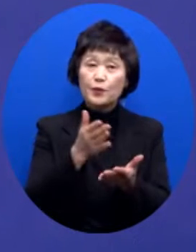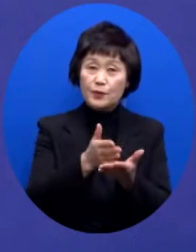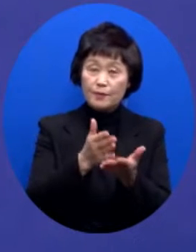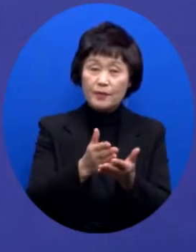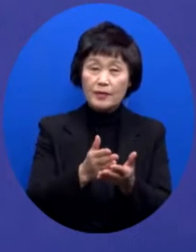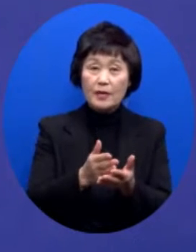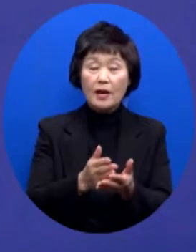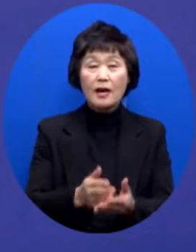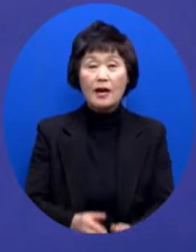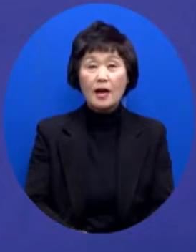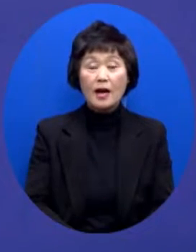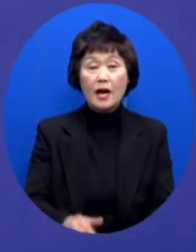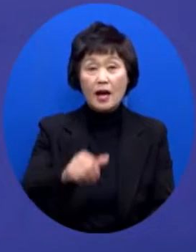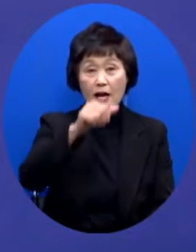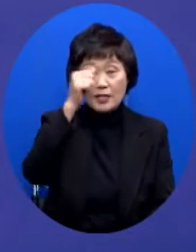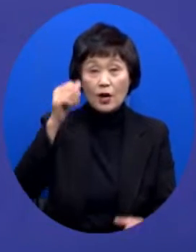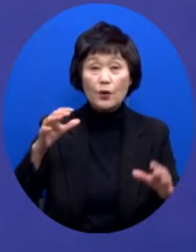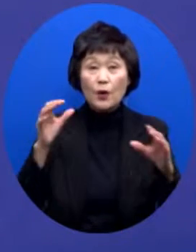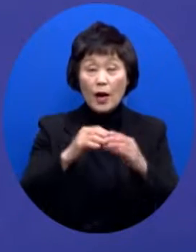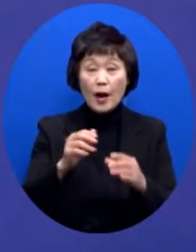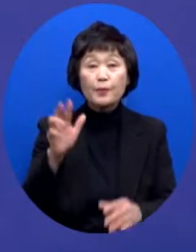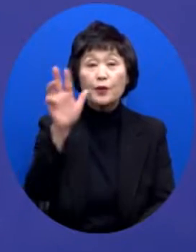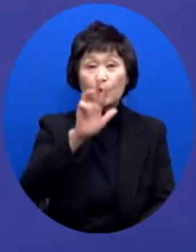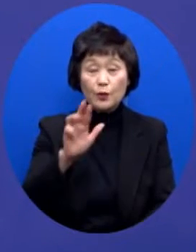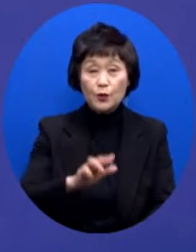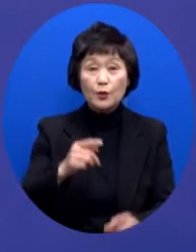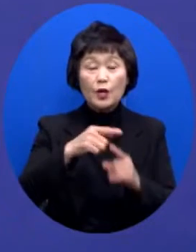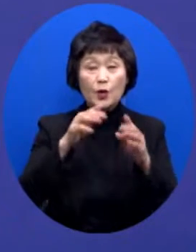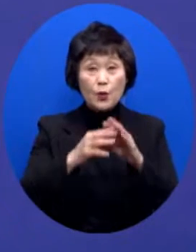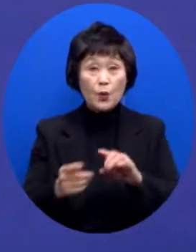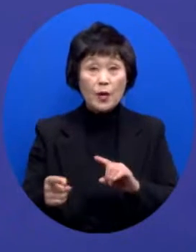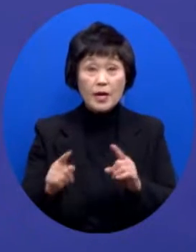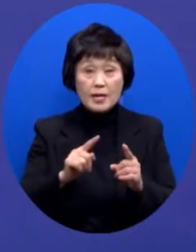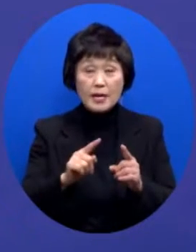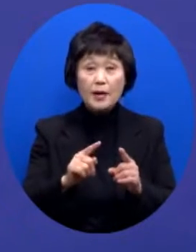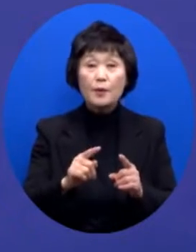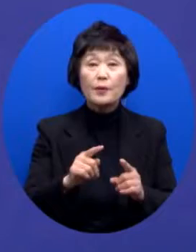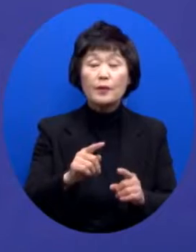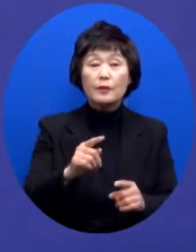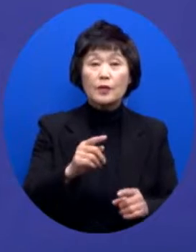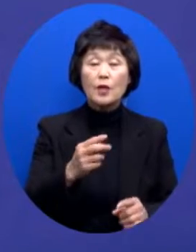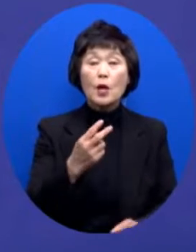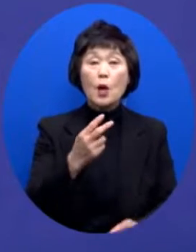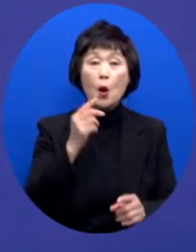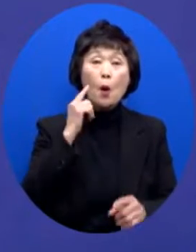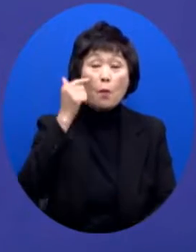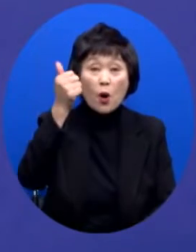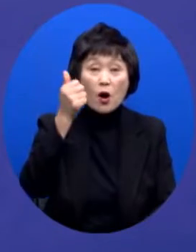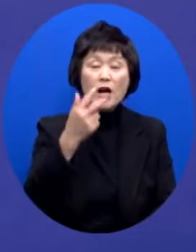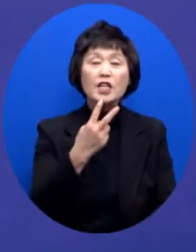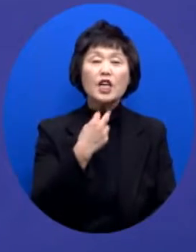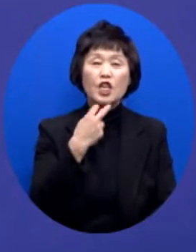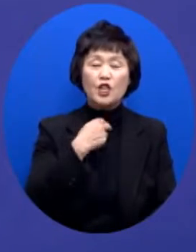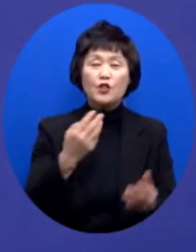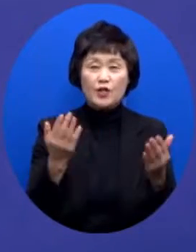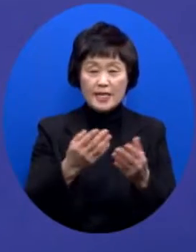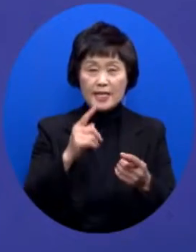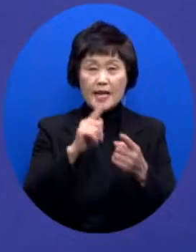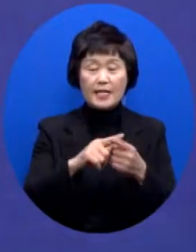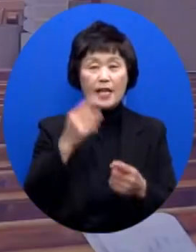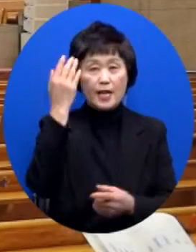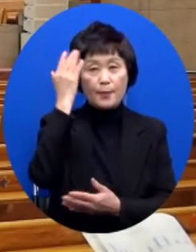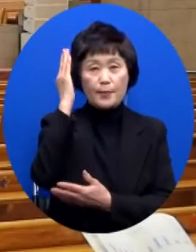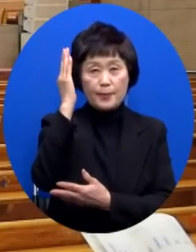대한예수교 장로회 합동 총의 교회 자립 개발원 2 목회자 이중직 을 주제로 첫 공개 세미나를 개최했습니다